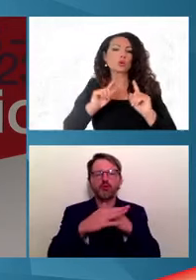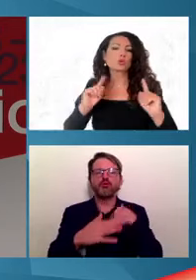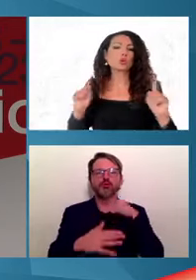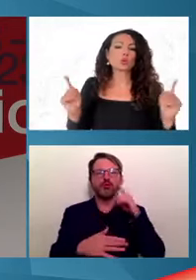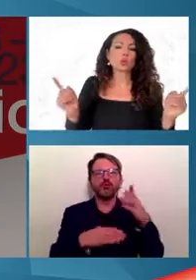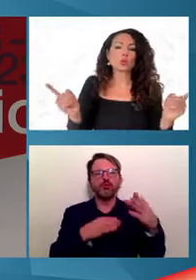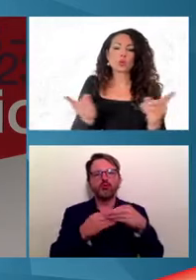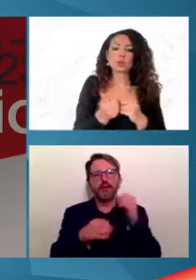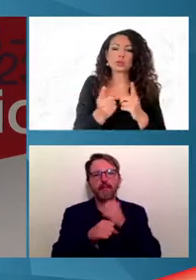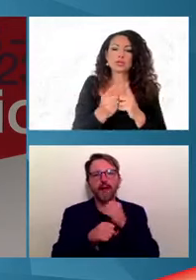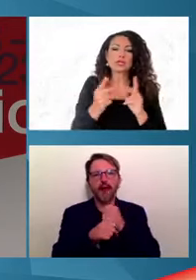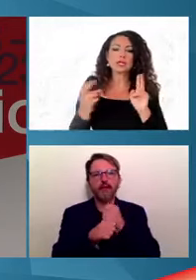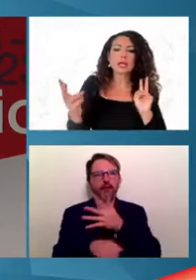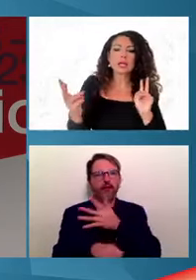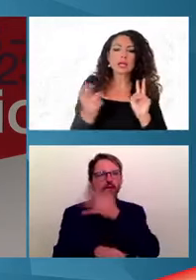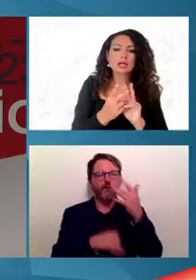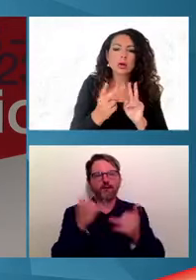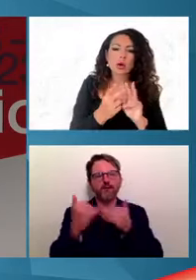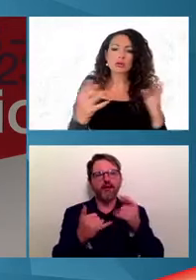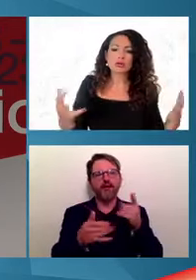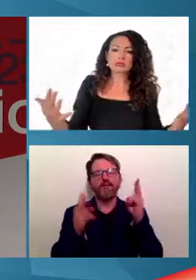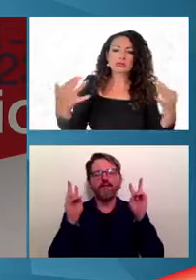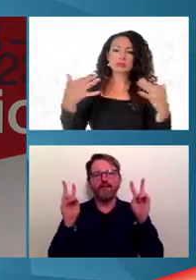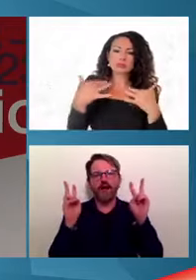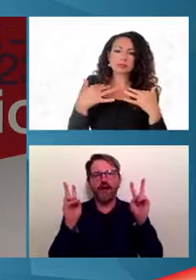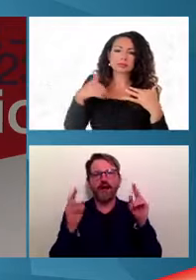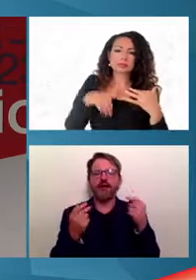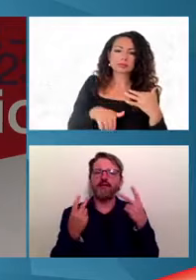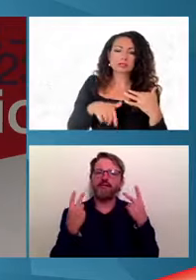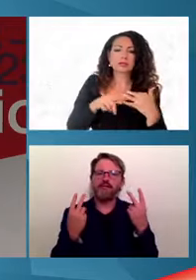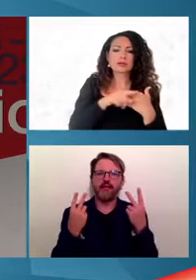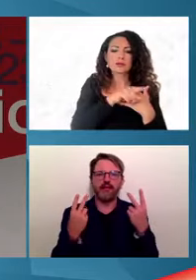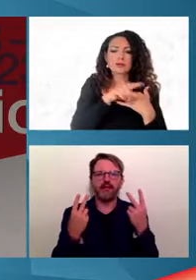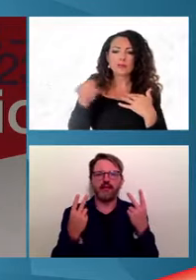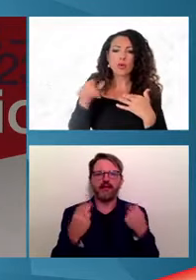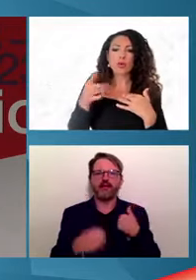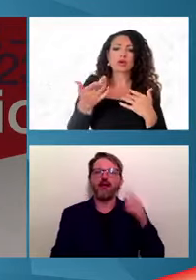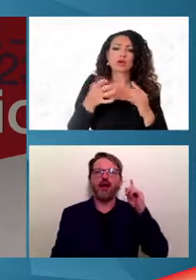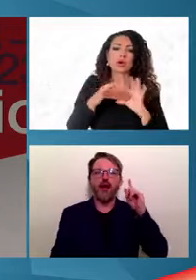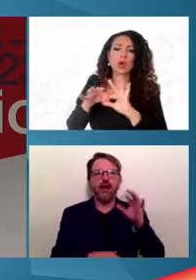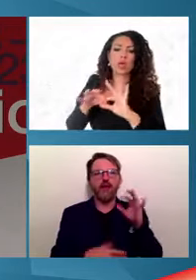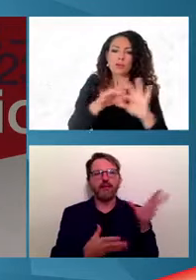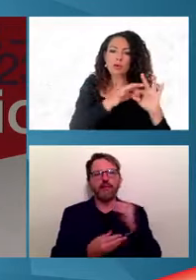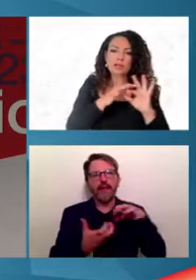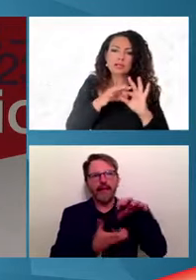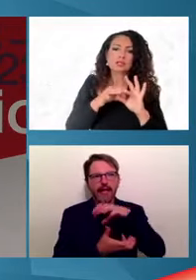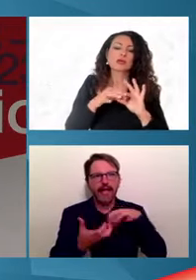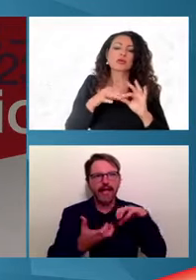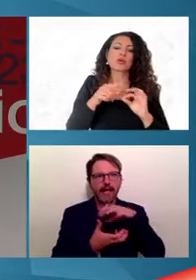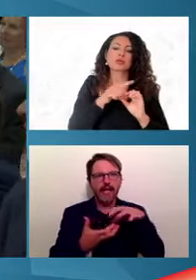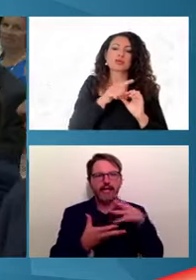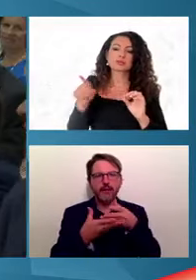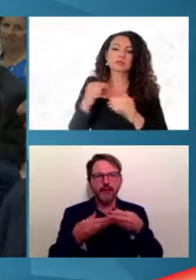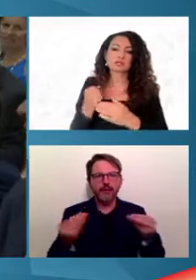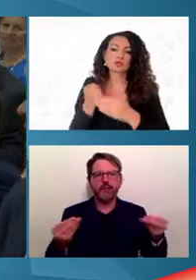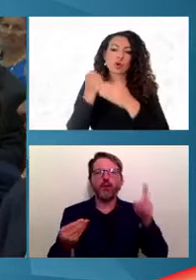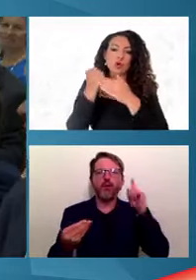wohl maßgeblich waren, um Krisen zu meistern und positive Entwicklungen